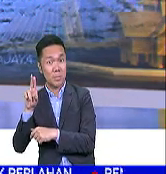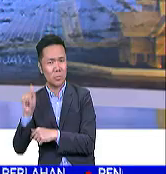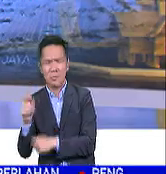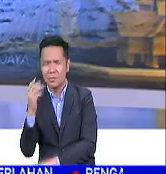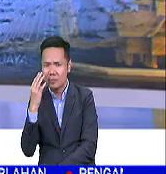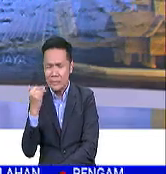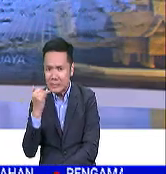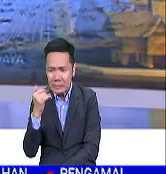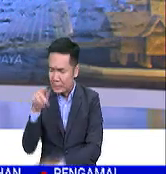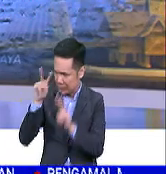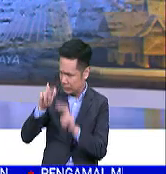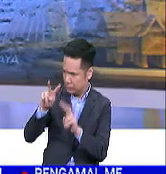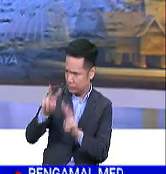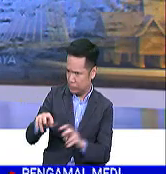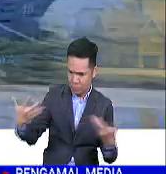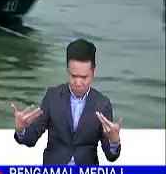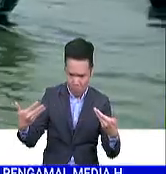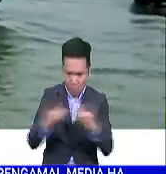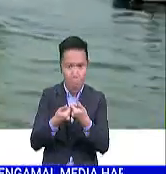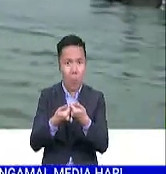kejadian sama tidak berulang.